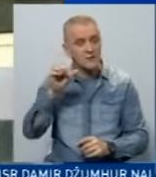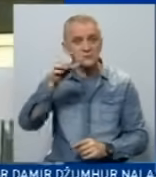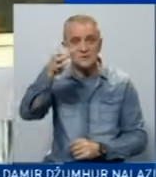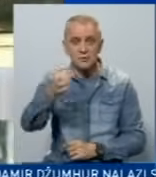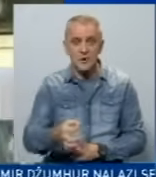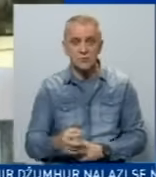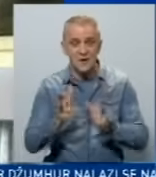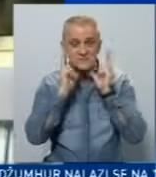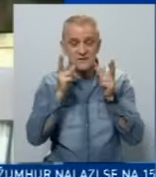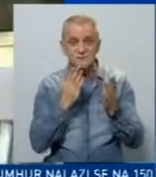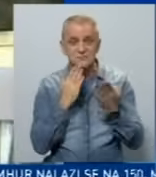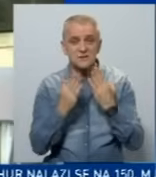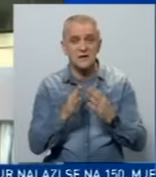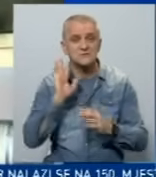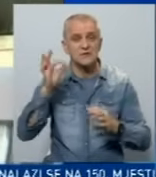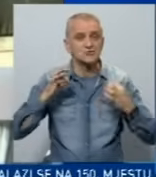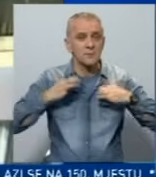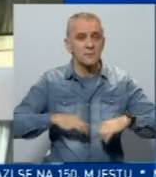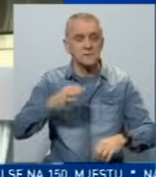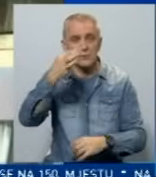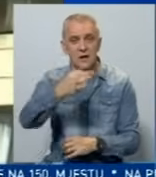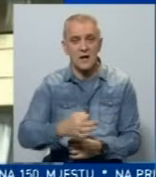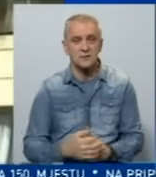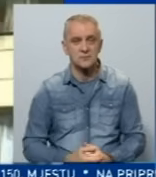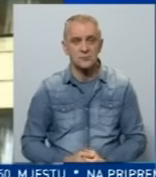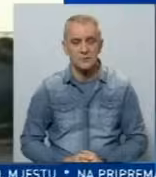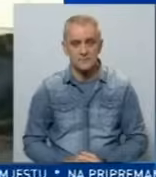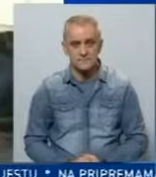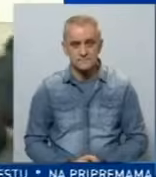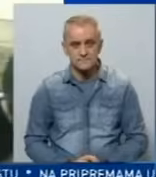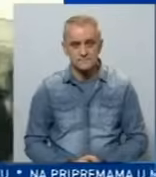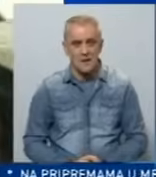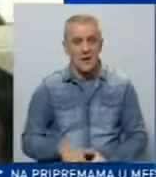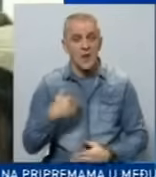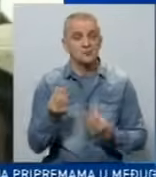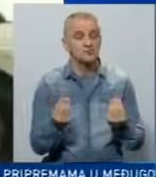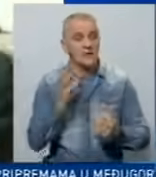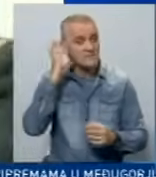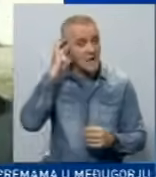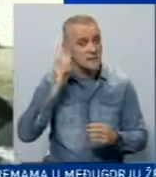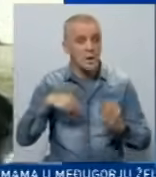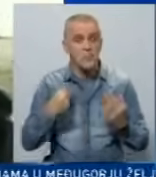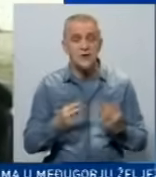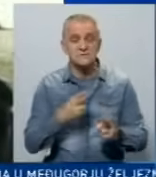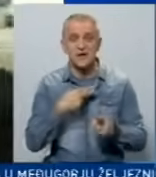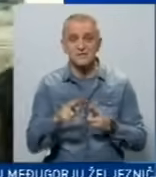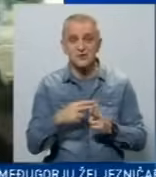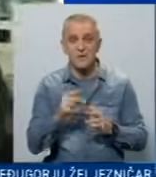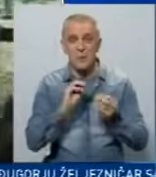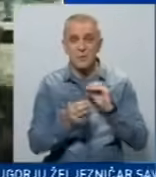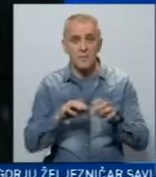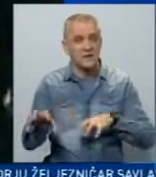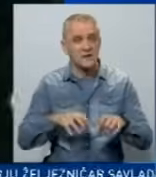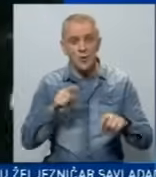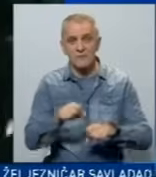vlade Tuzlanskog kantona, zahtijevajući sastanak sa tadašnjim premijerom kantona. nakon što je vlada pojasnila da rješavanje